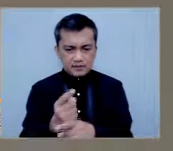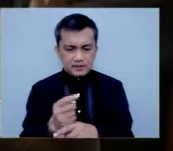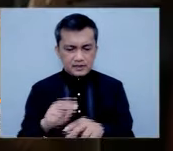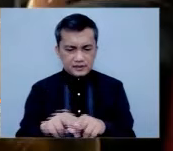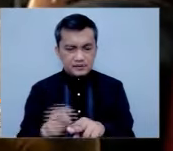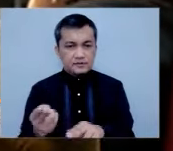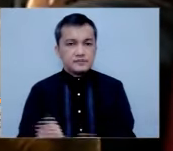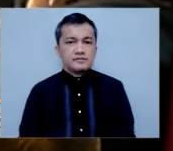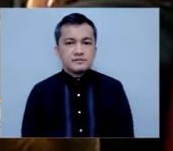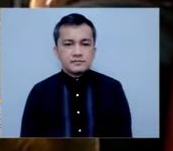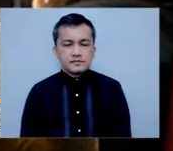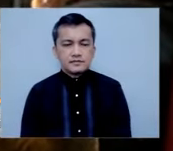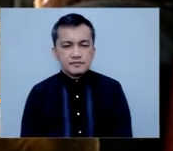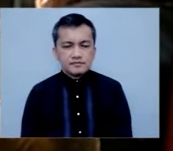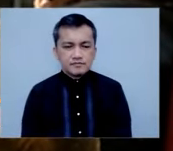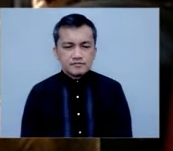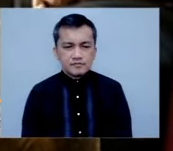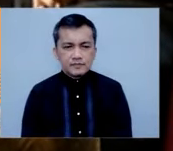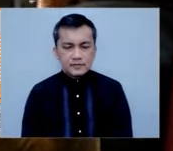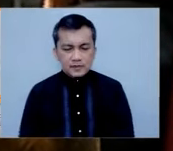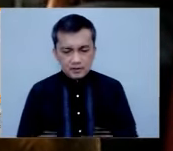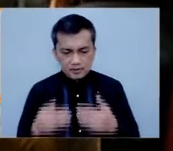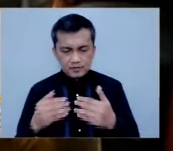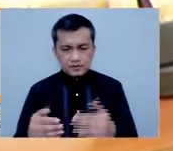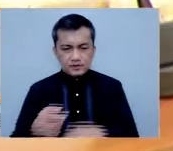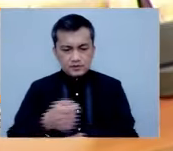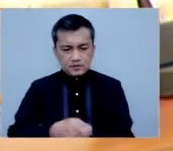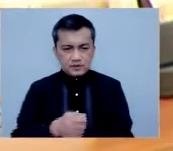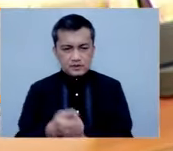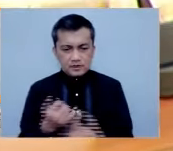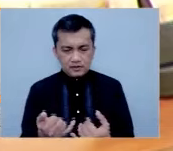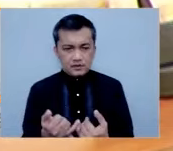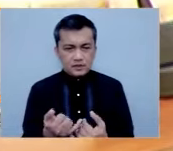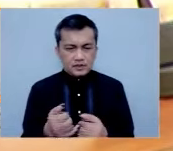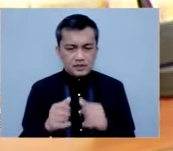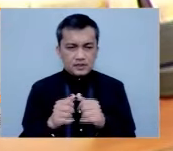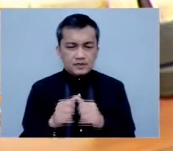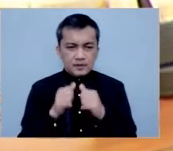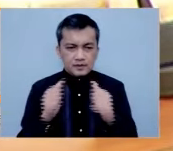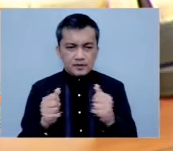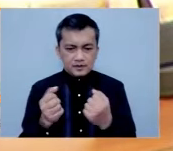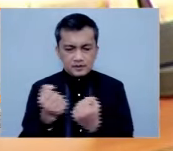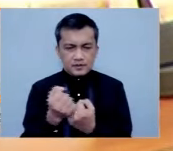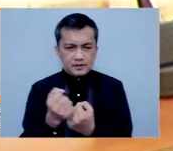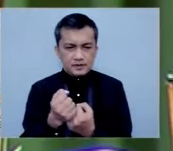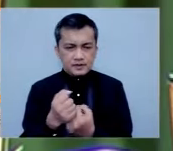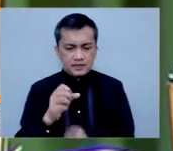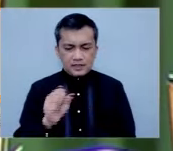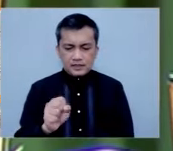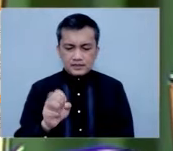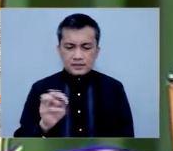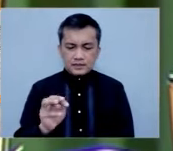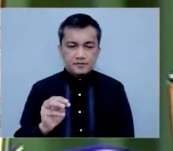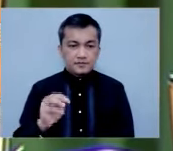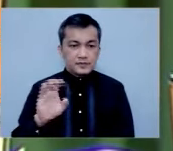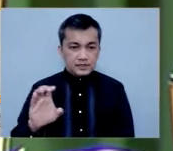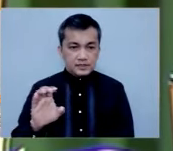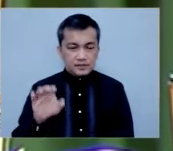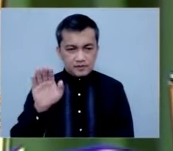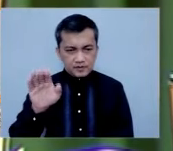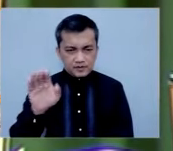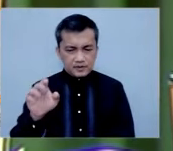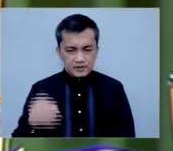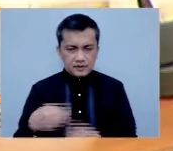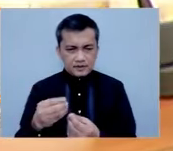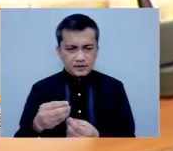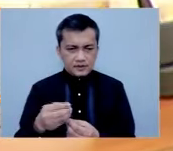diskwento. Sa pagpapatuloy ng pagdinig ngayong araw, nagpahayag ng suporta ang San Miguel Corporation sa panawagang bigyan